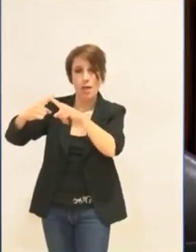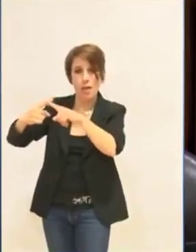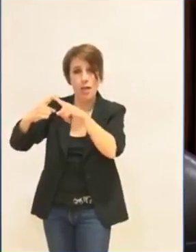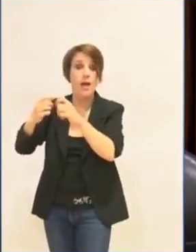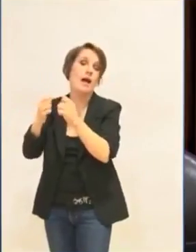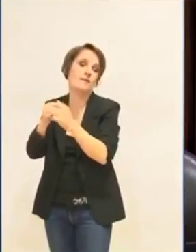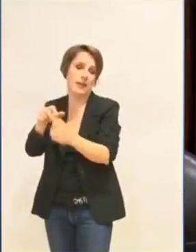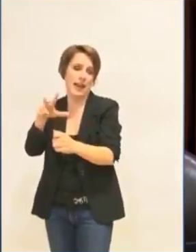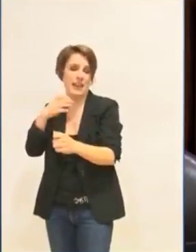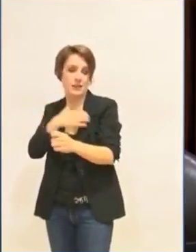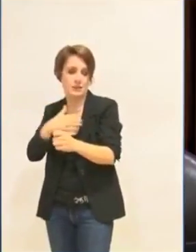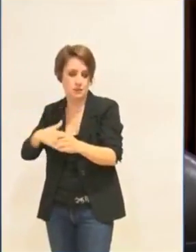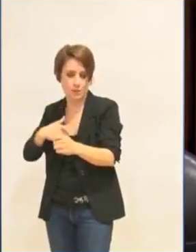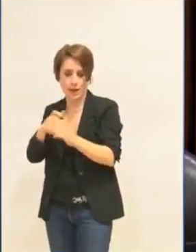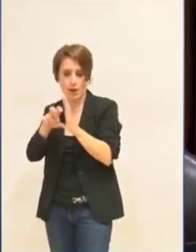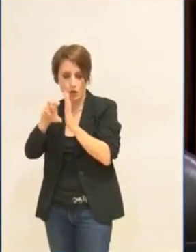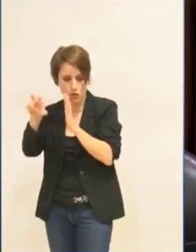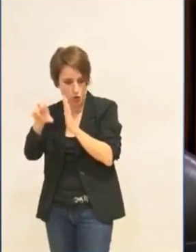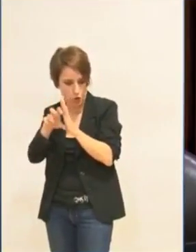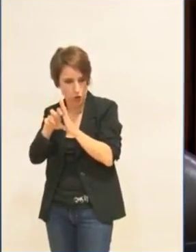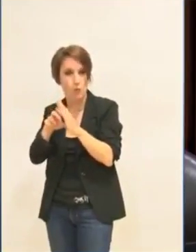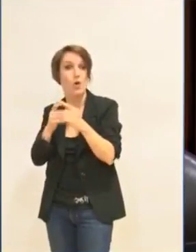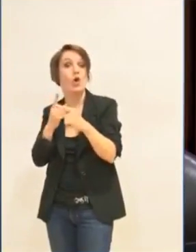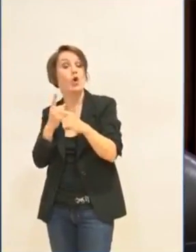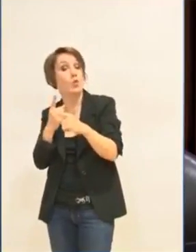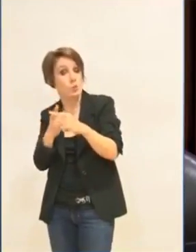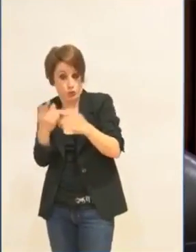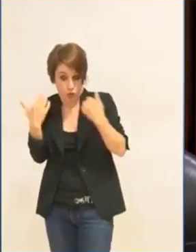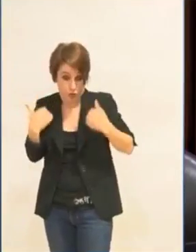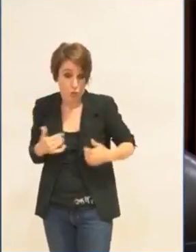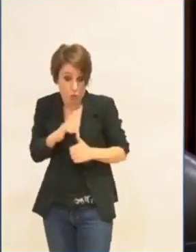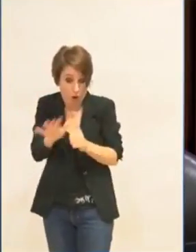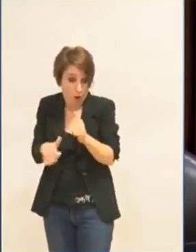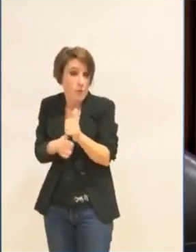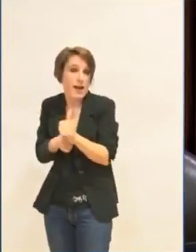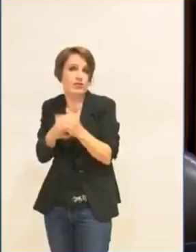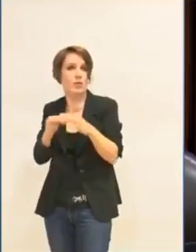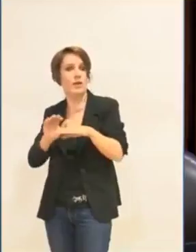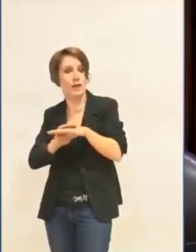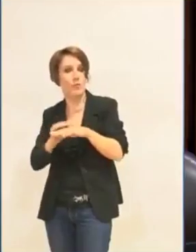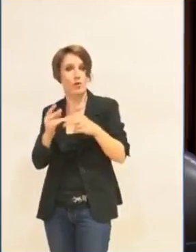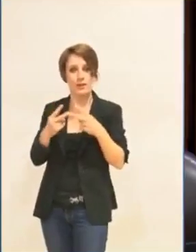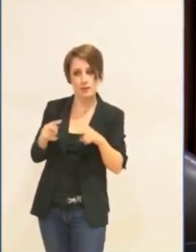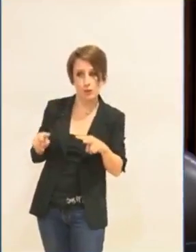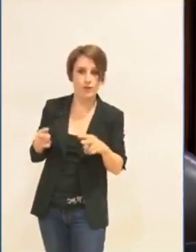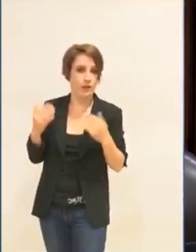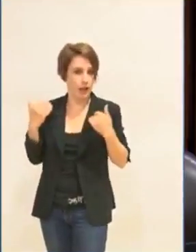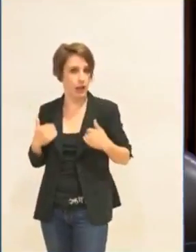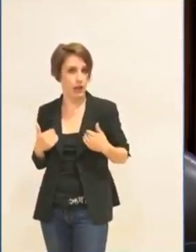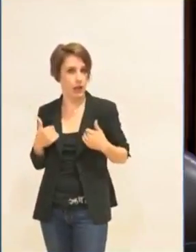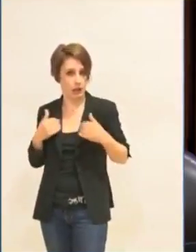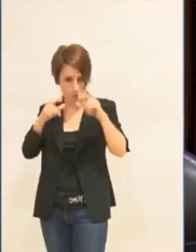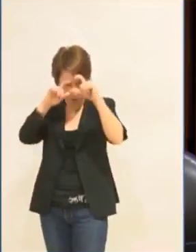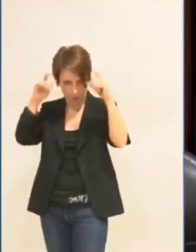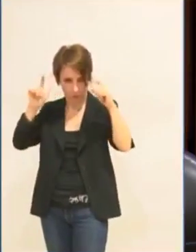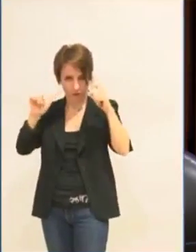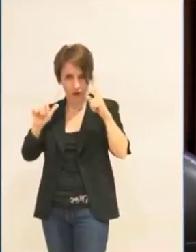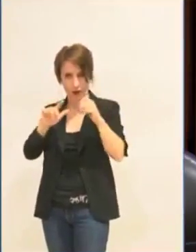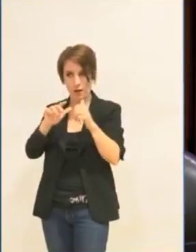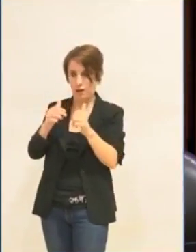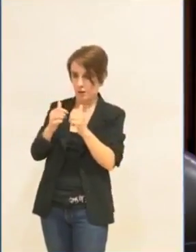Grenoble et, excusez-moi de le dire, de votre serviteur en tant qu'adjoint à la politique de la ville sur la fin du mandat, avec la